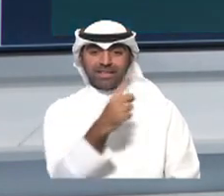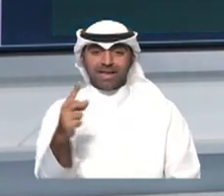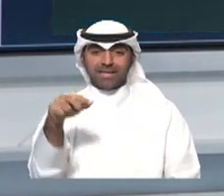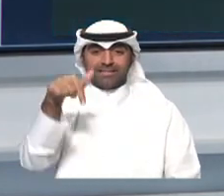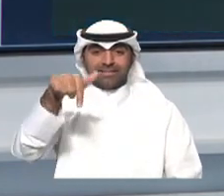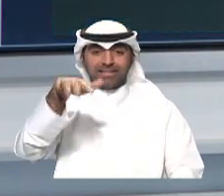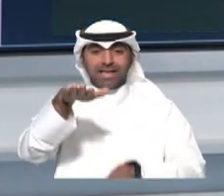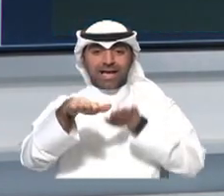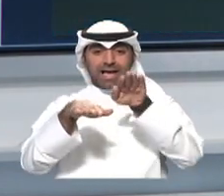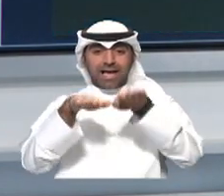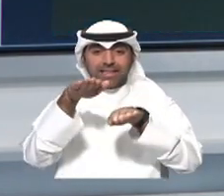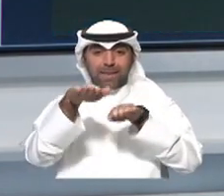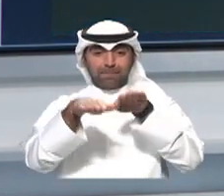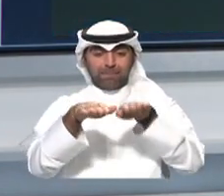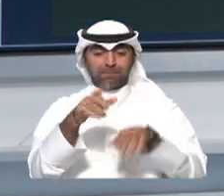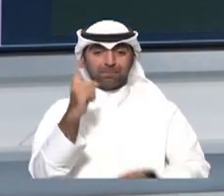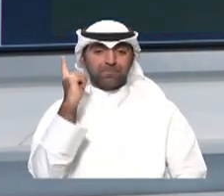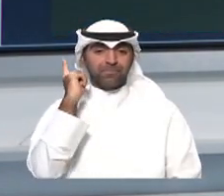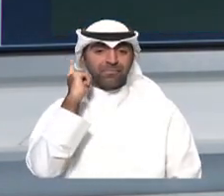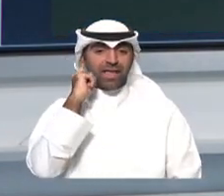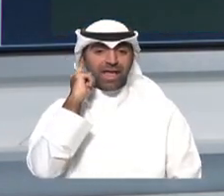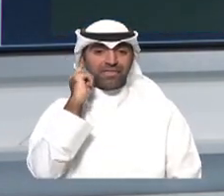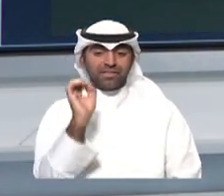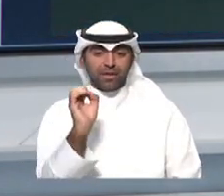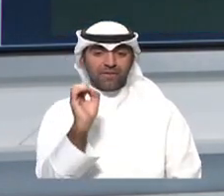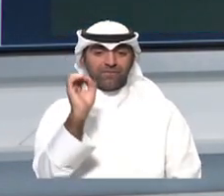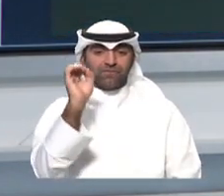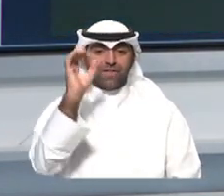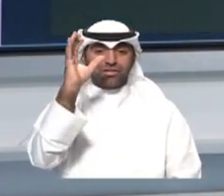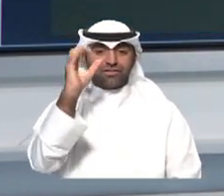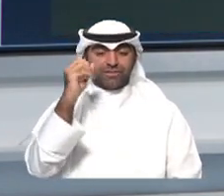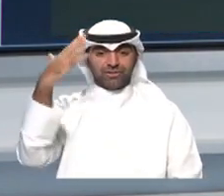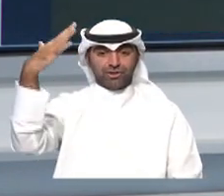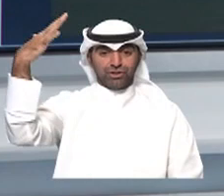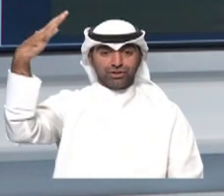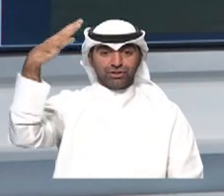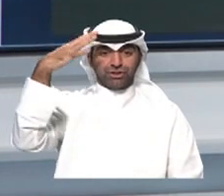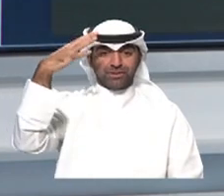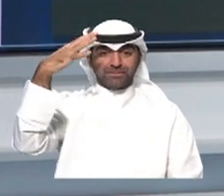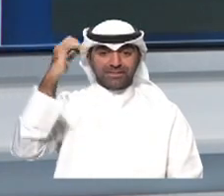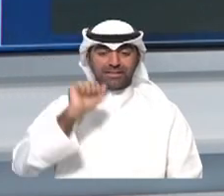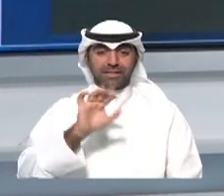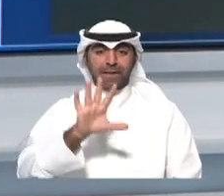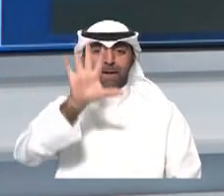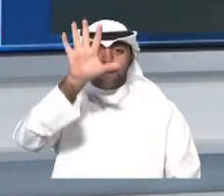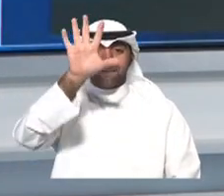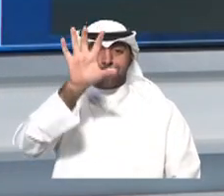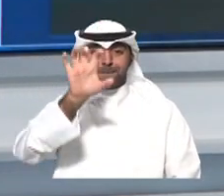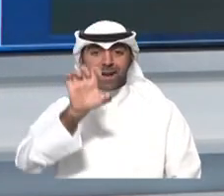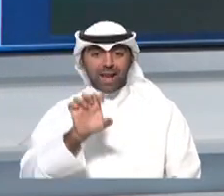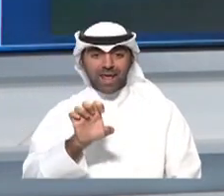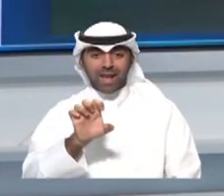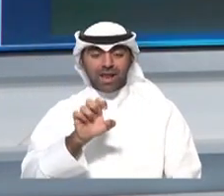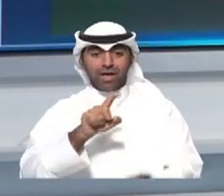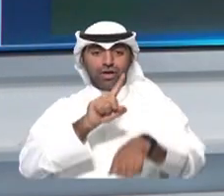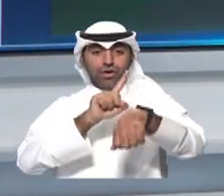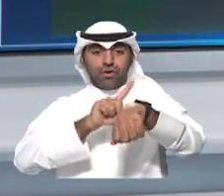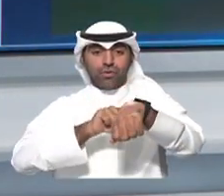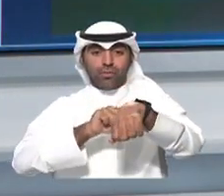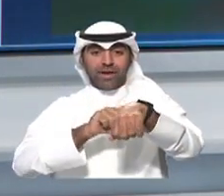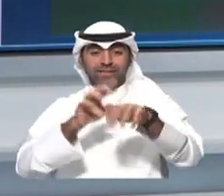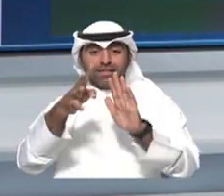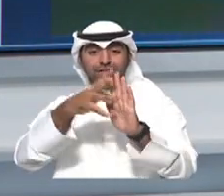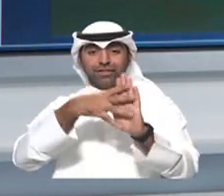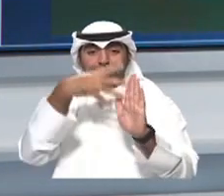بالنسبة للمواقيت حسب التوقيت المحلي لمدينة الكويت، موعد أذان الفير الساعة 4:54 دقيقة، شروق الشمس 6:16